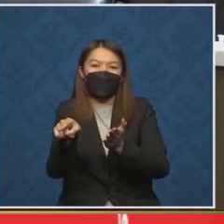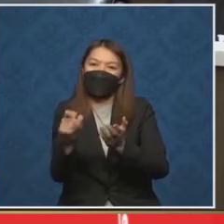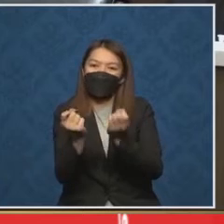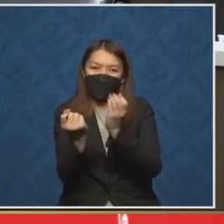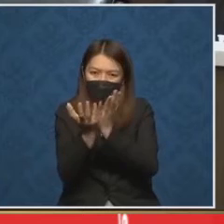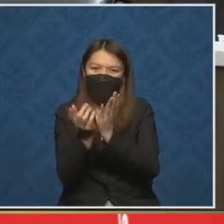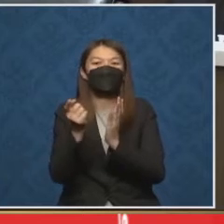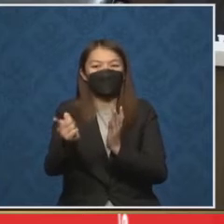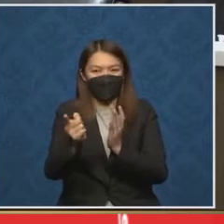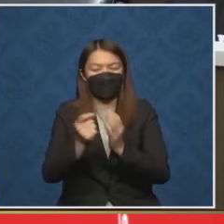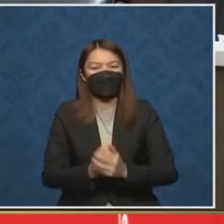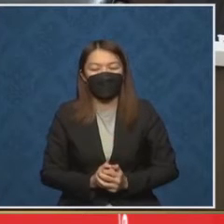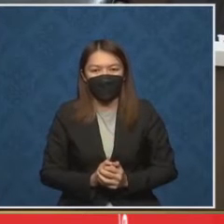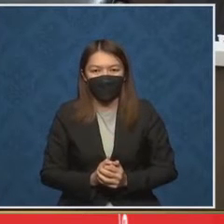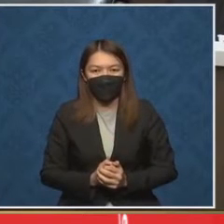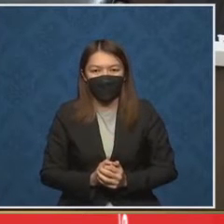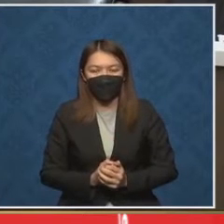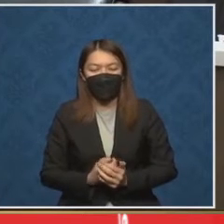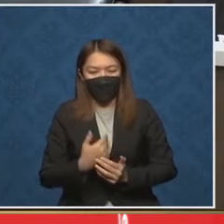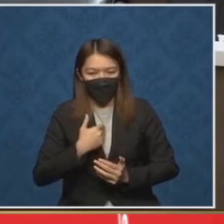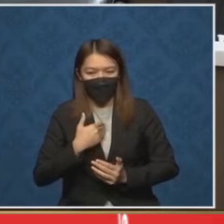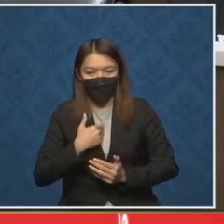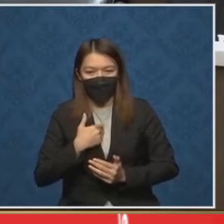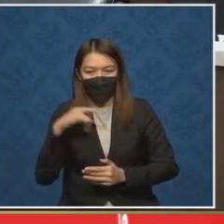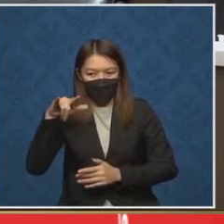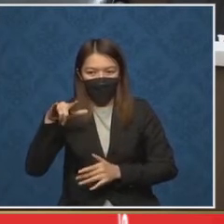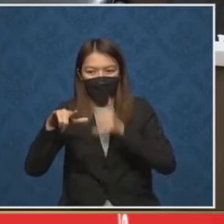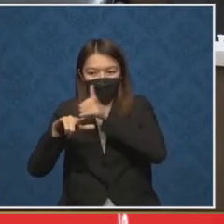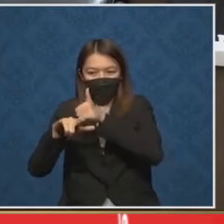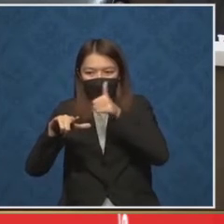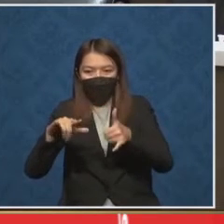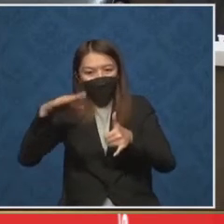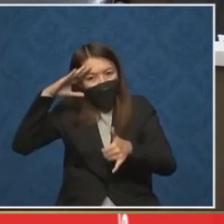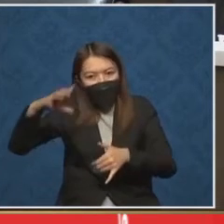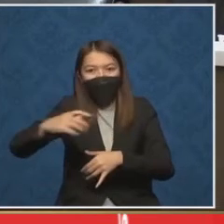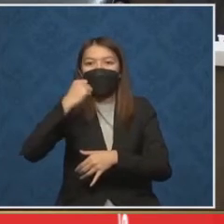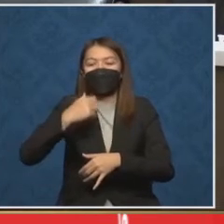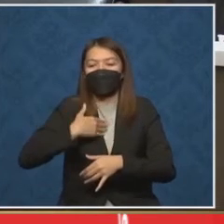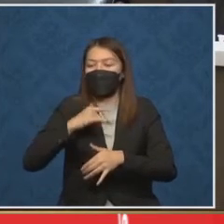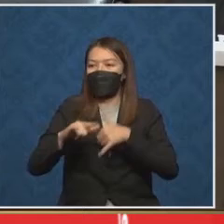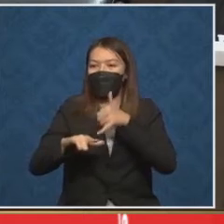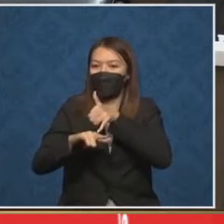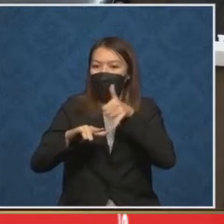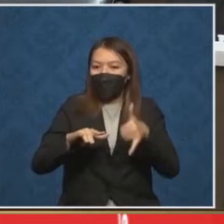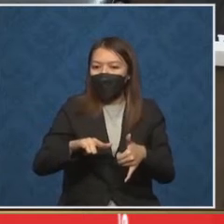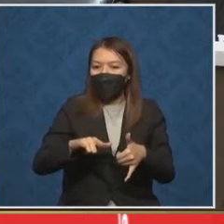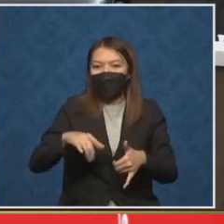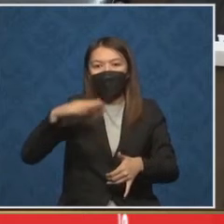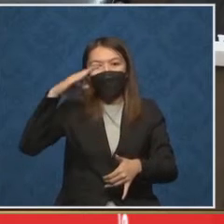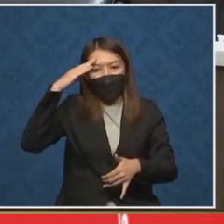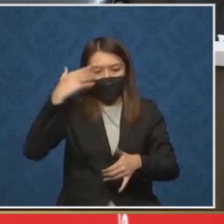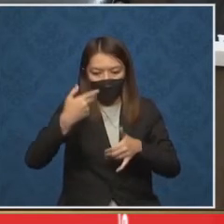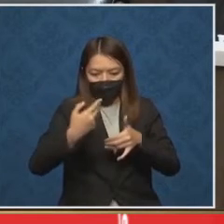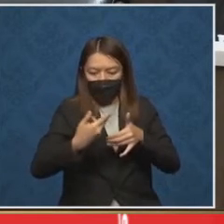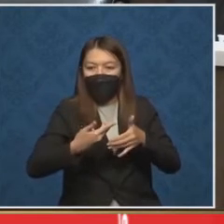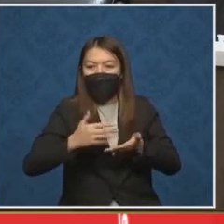าผมลงเครื่องบินหลังจากเขายึดอำนาจเชื่อไหมครับท่านประธานมีพลทหารมาขอตรวจเอก